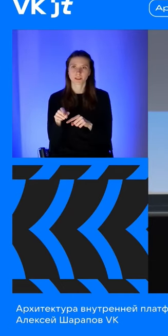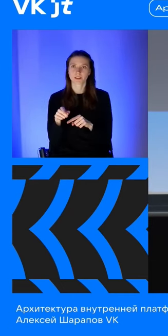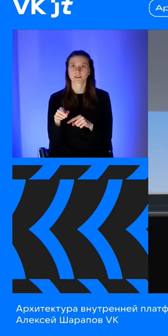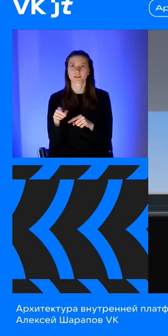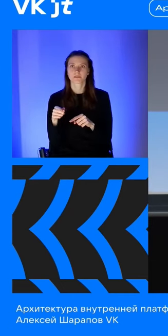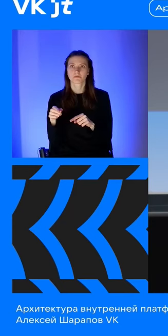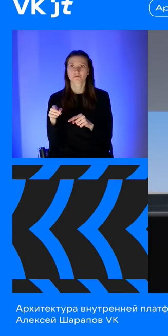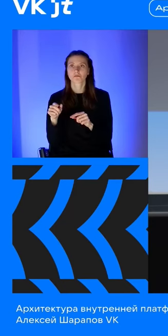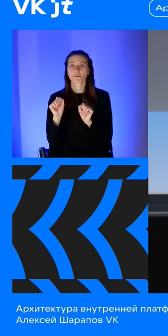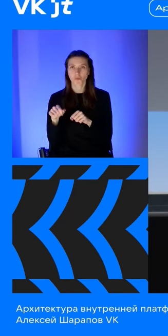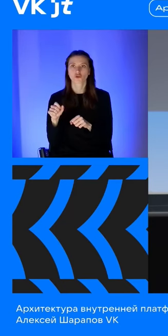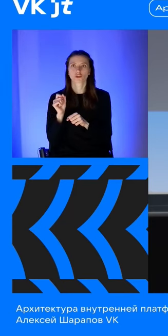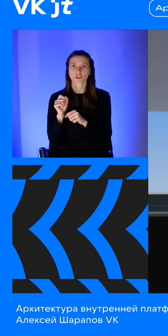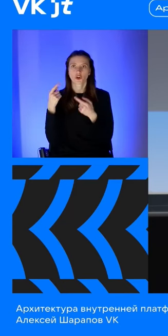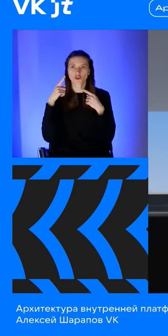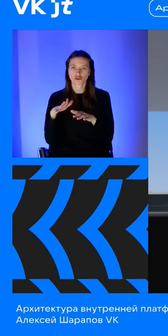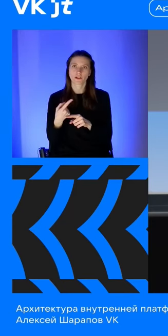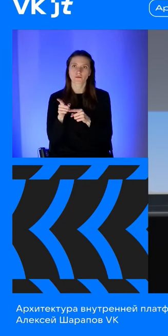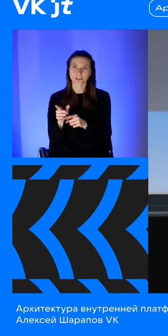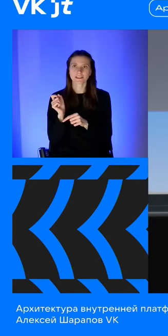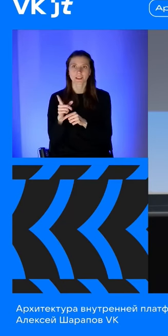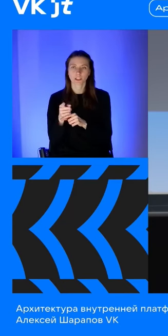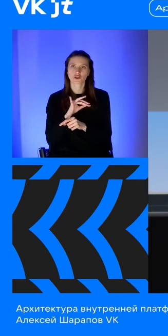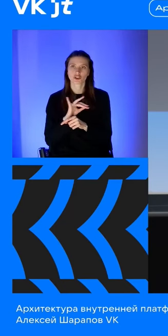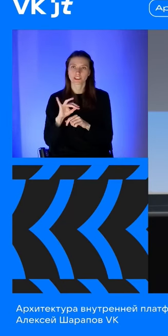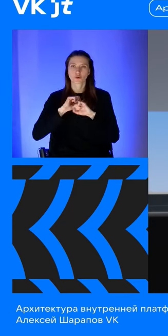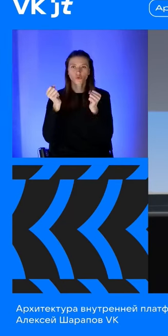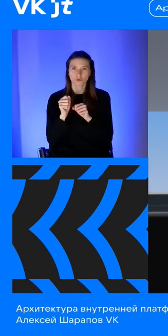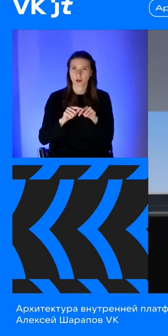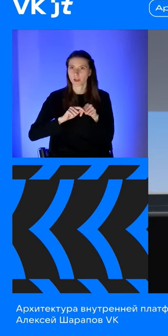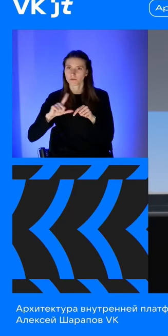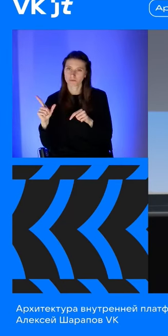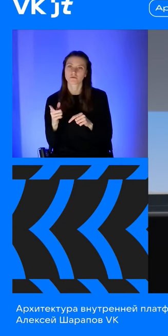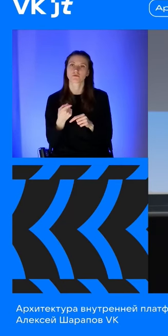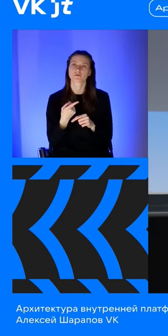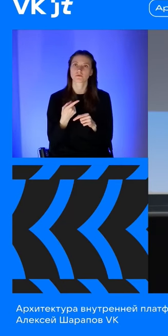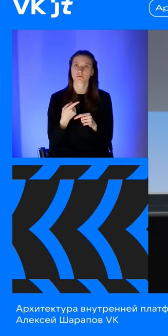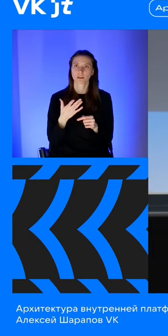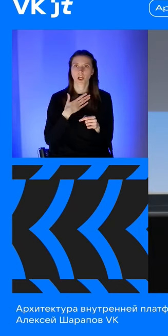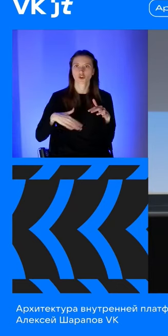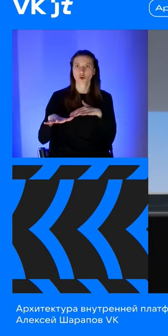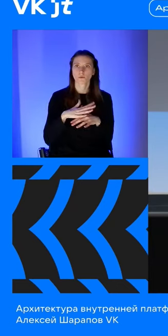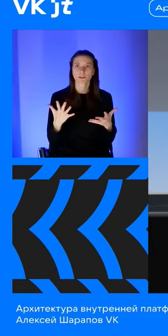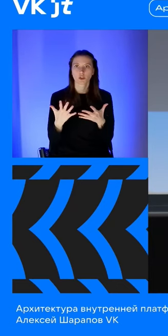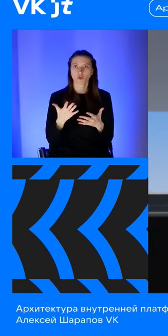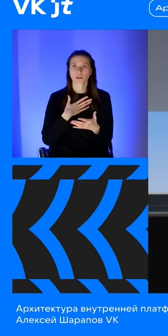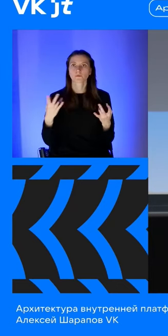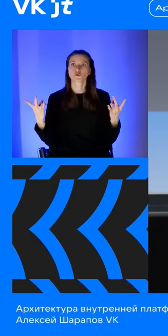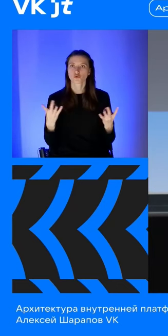эти задачи решает там и максимально ускоряет Там те необходимые области которые нам необходимы